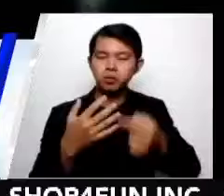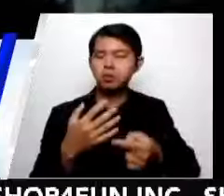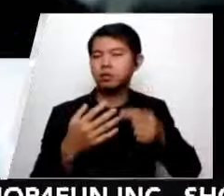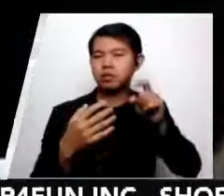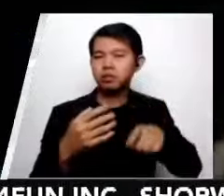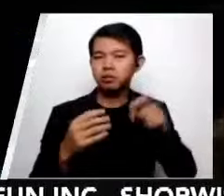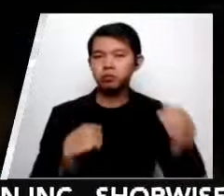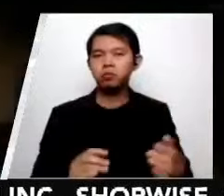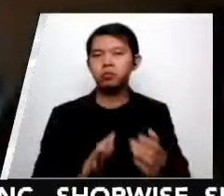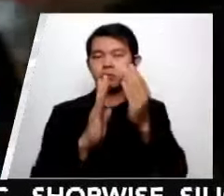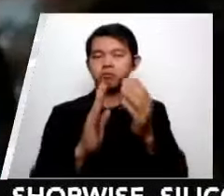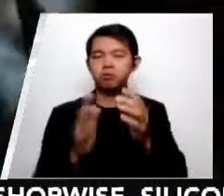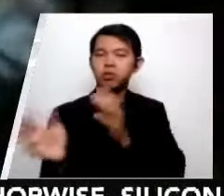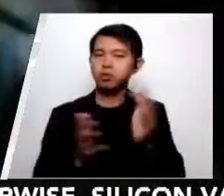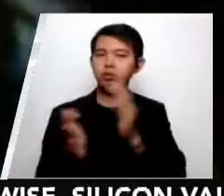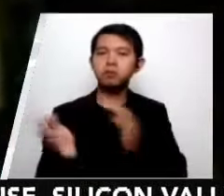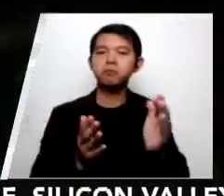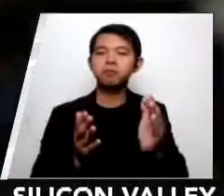bilibid.